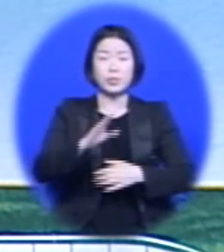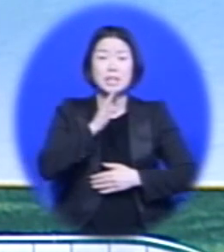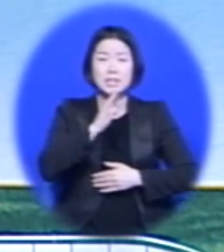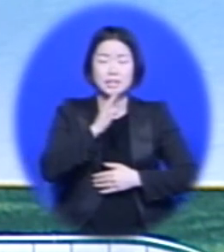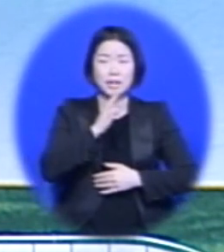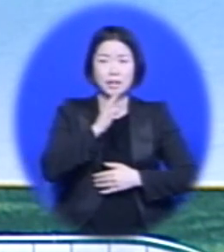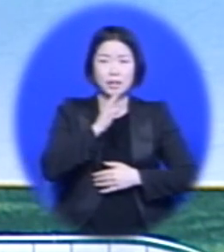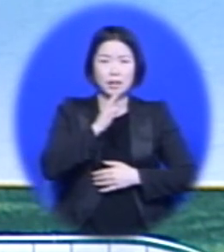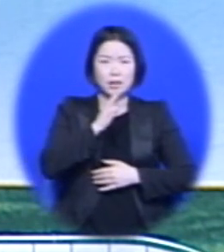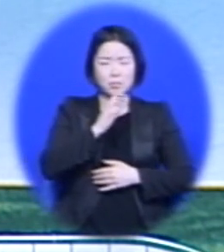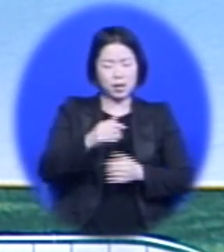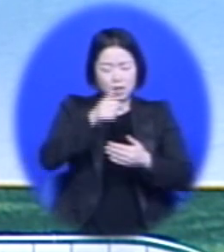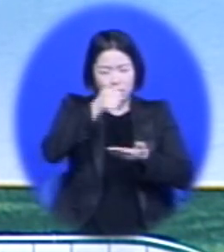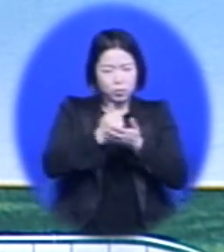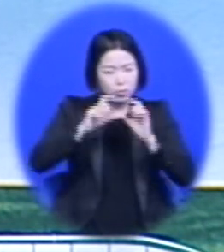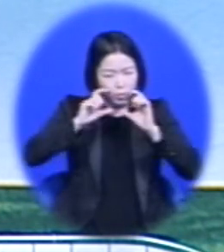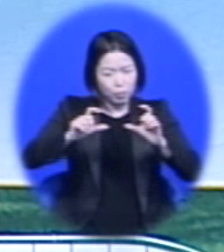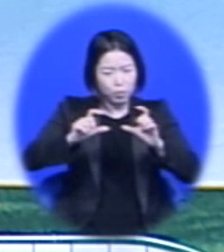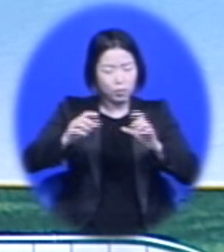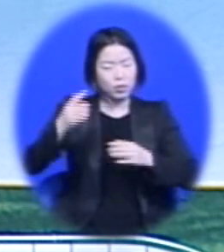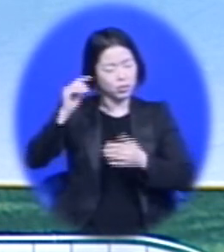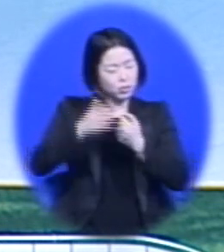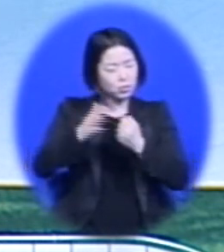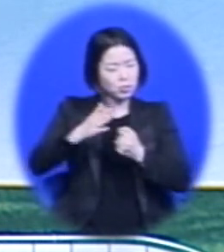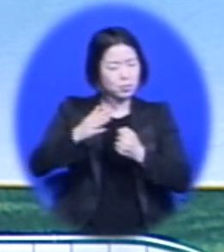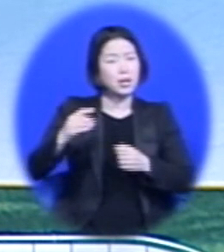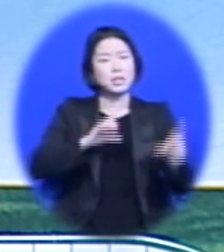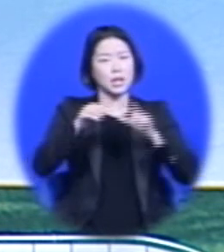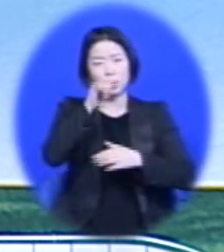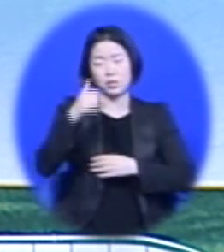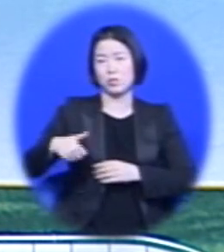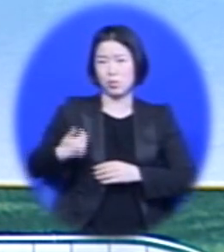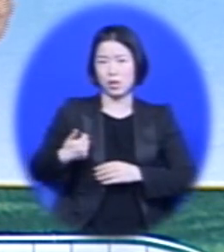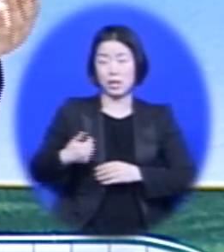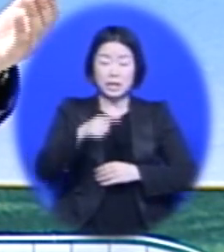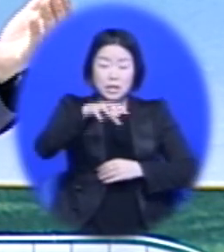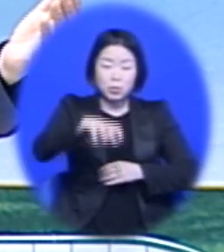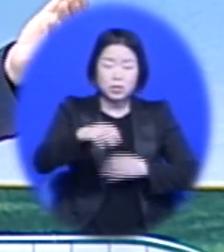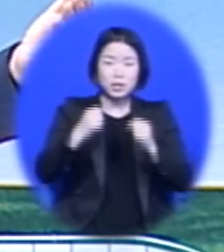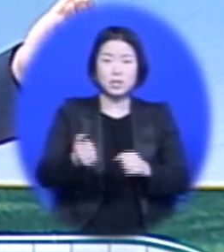실제로는 정죄감에 사는지 모릅니다. 오늘 이 자리에 계신 여러분들 중에도